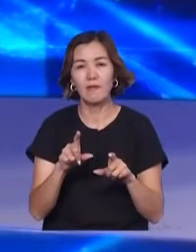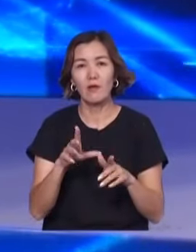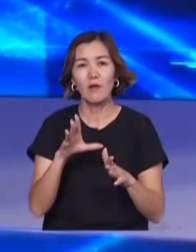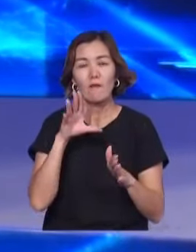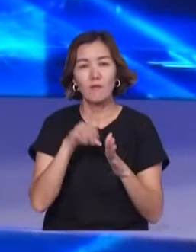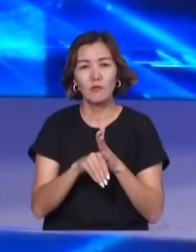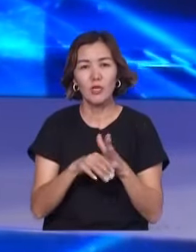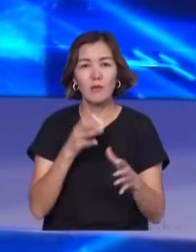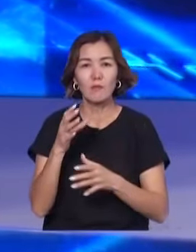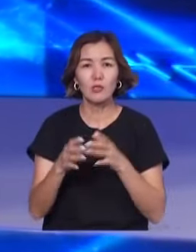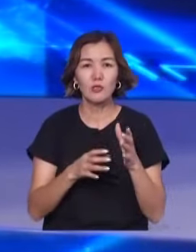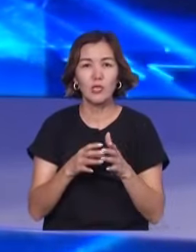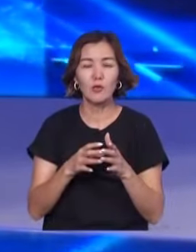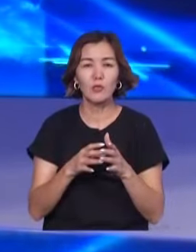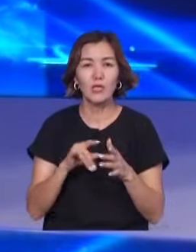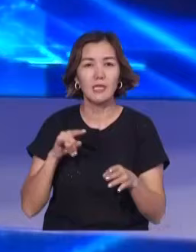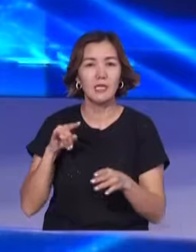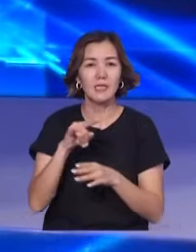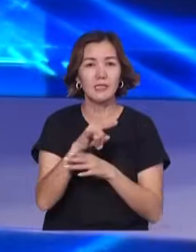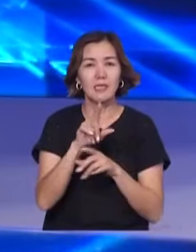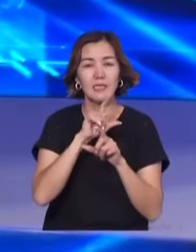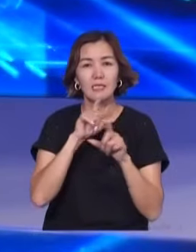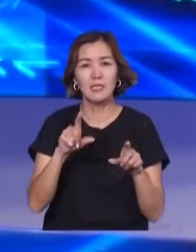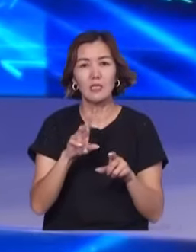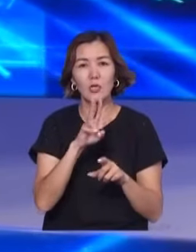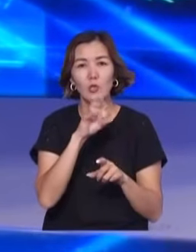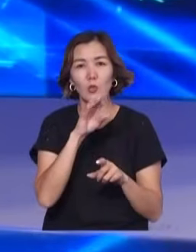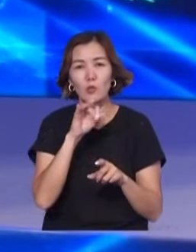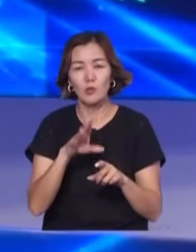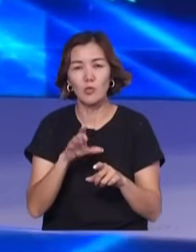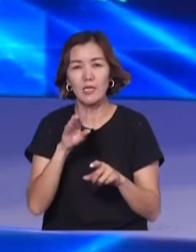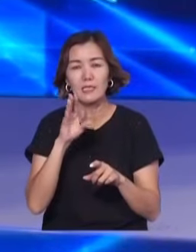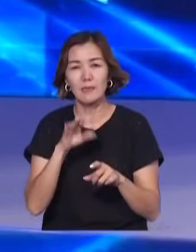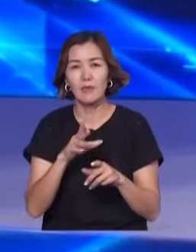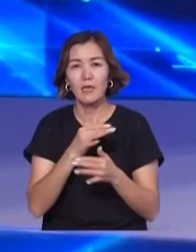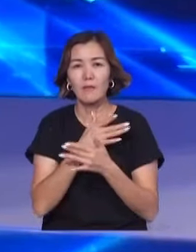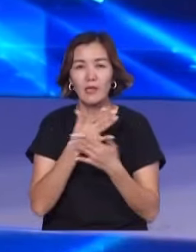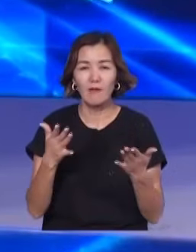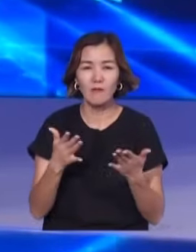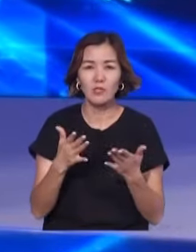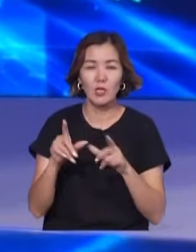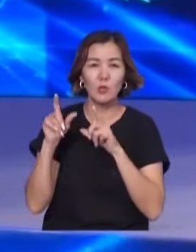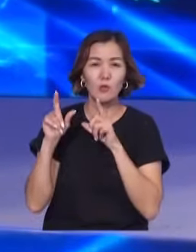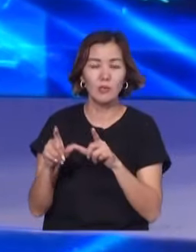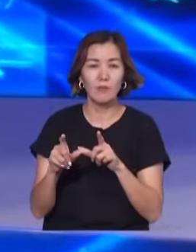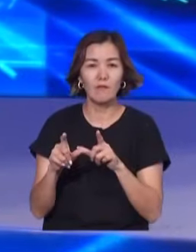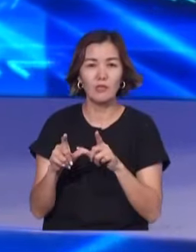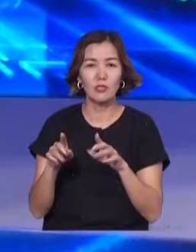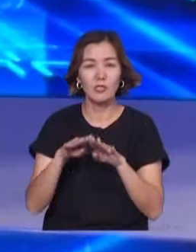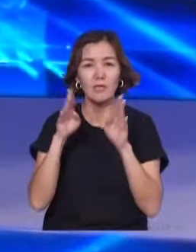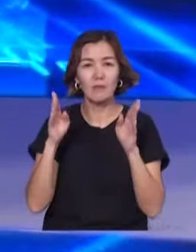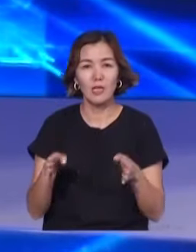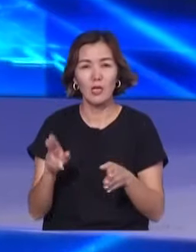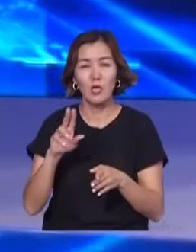объектов, включая Международный транспортно-логистический центр «Нуржолок Кастом Сервис», многофункциональный